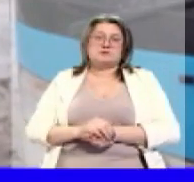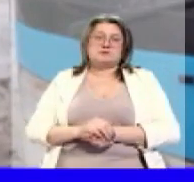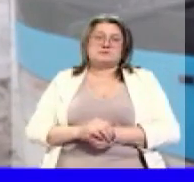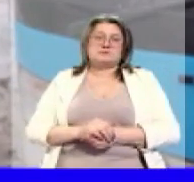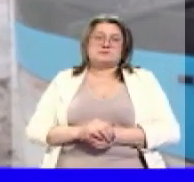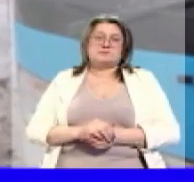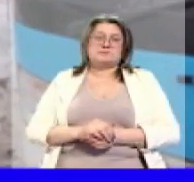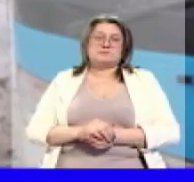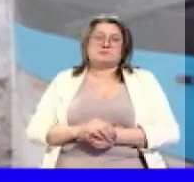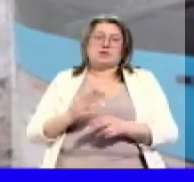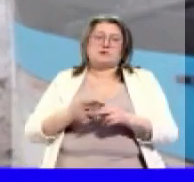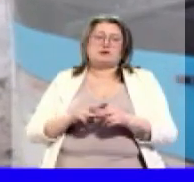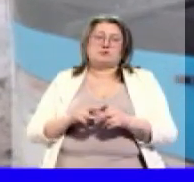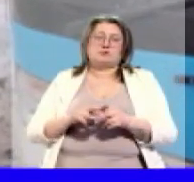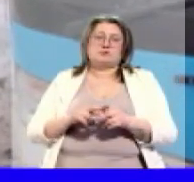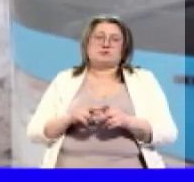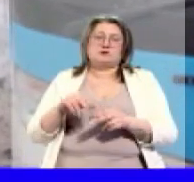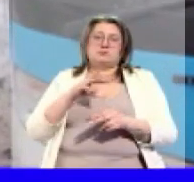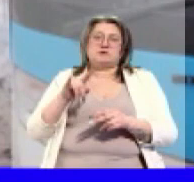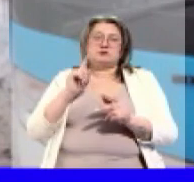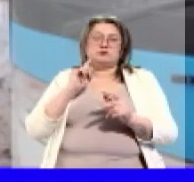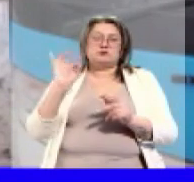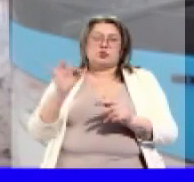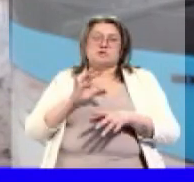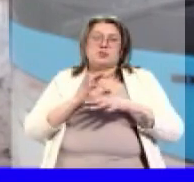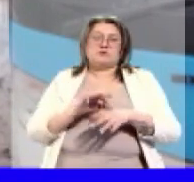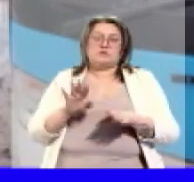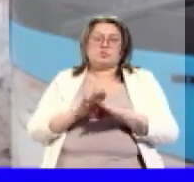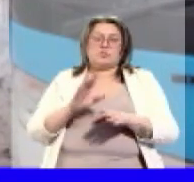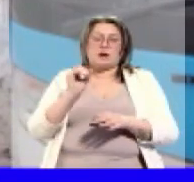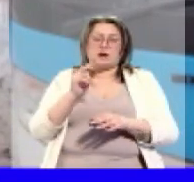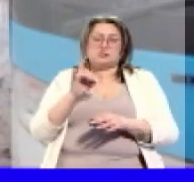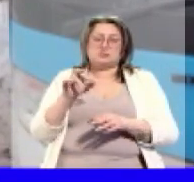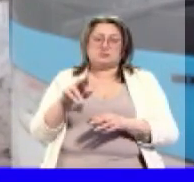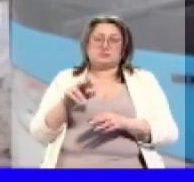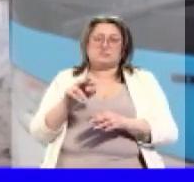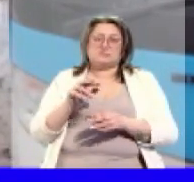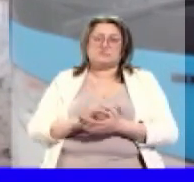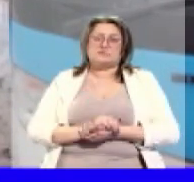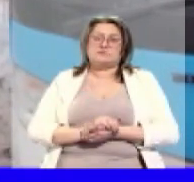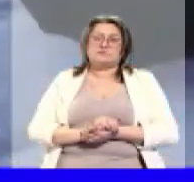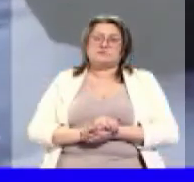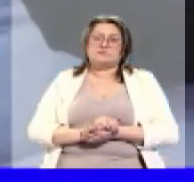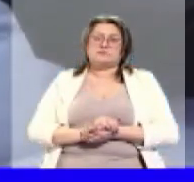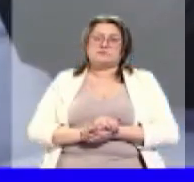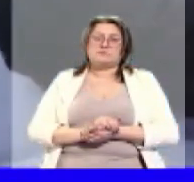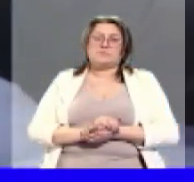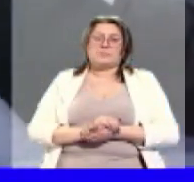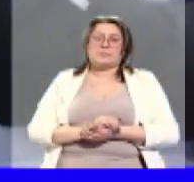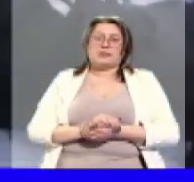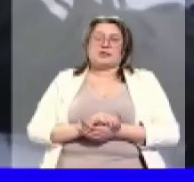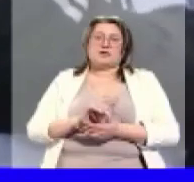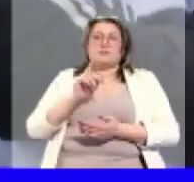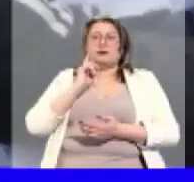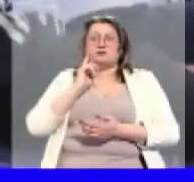Өткен жылы 2023 жылы 400-ден аса осындай заңсыз жазулар өшірілді. Айта кету керек,